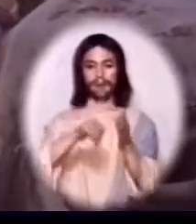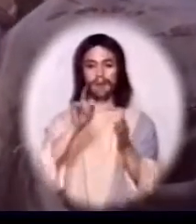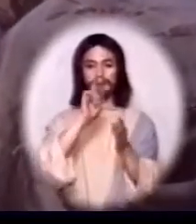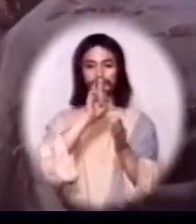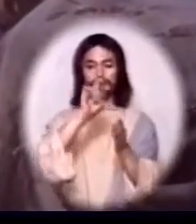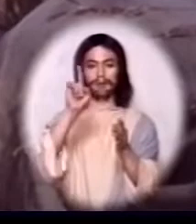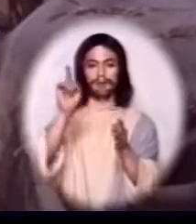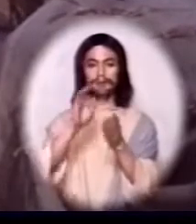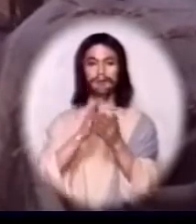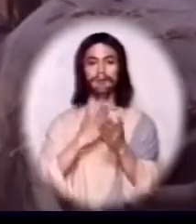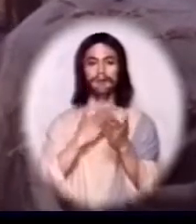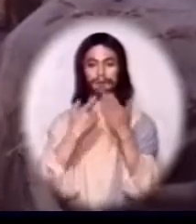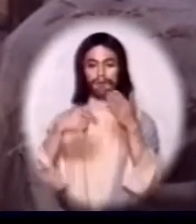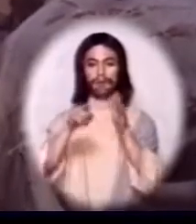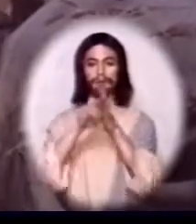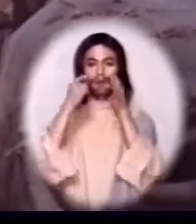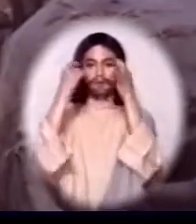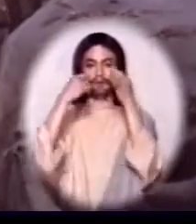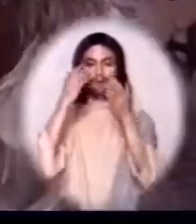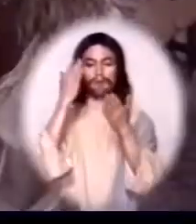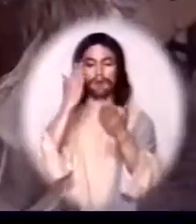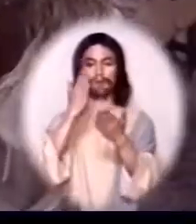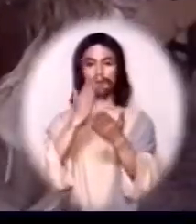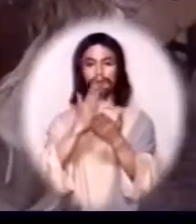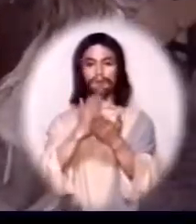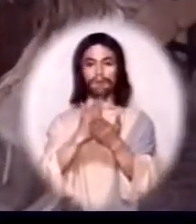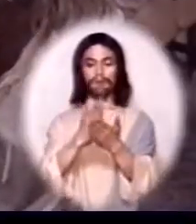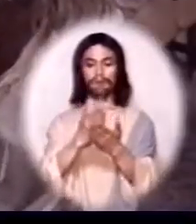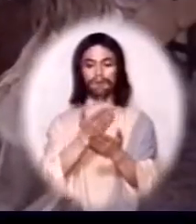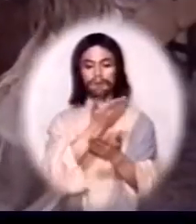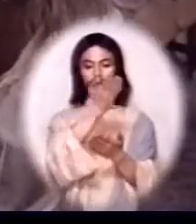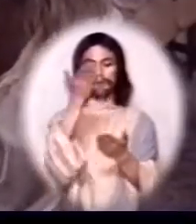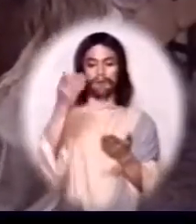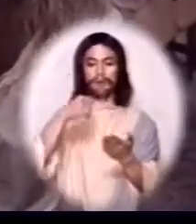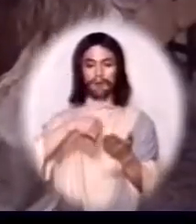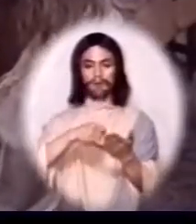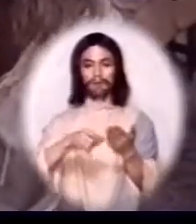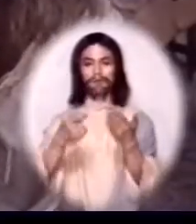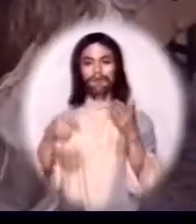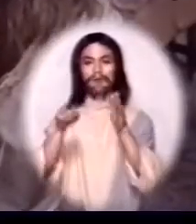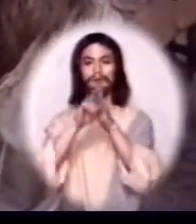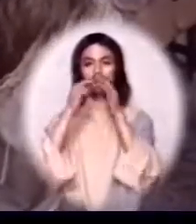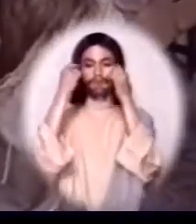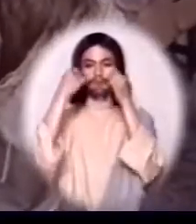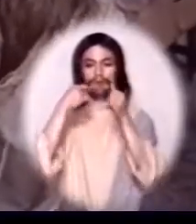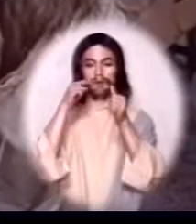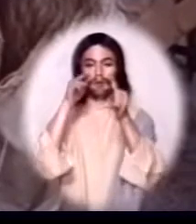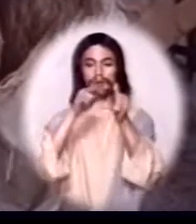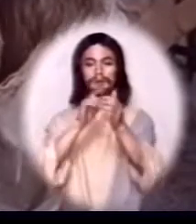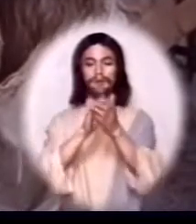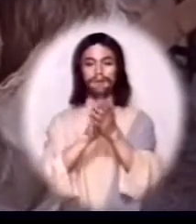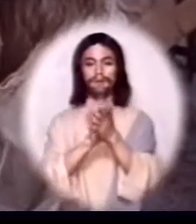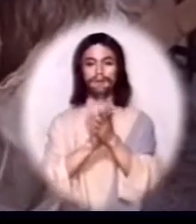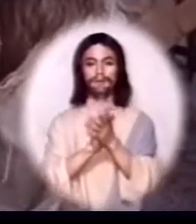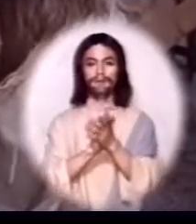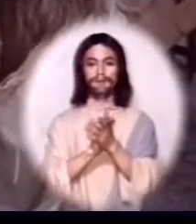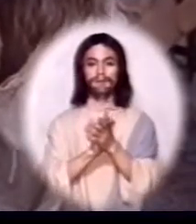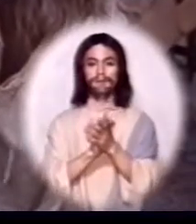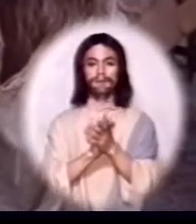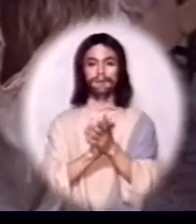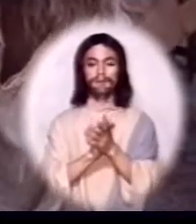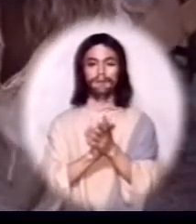예루살렘의 딸들아, 나를 위해 울지 말고 너희와 너희 자녀를 위해 울라.